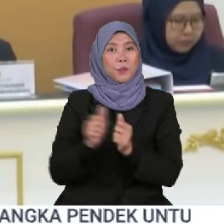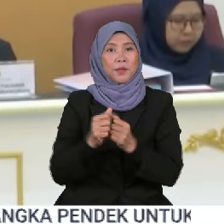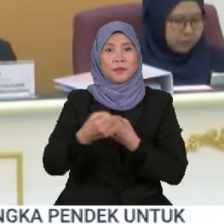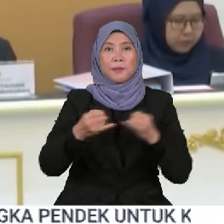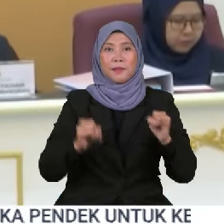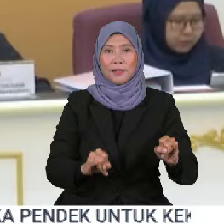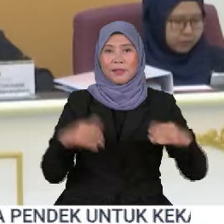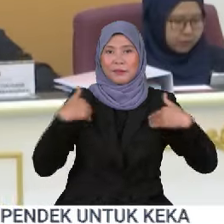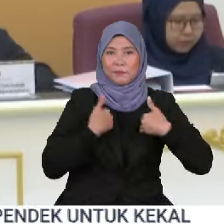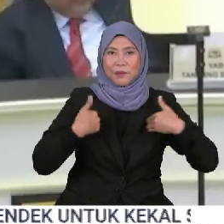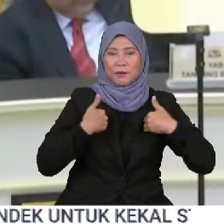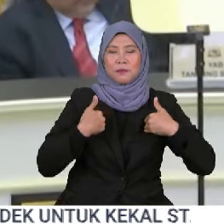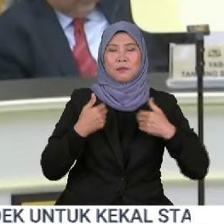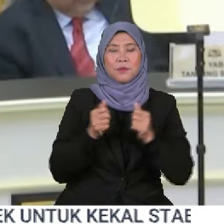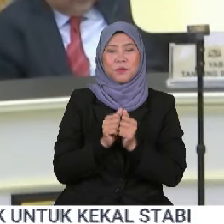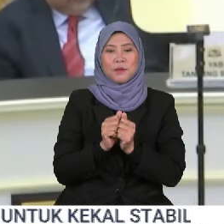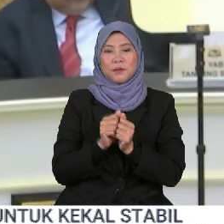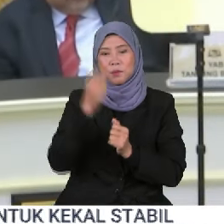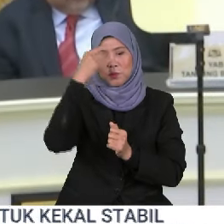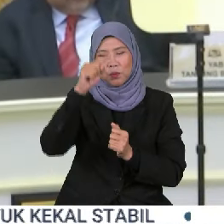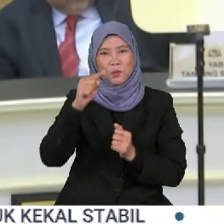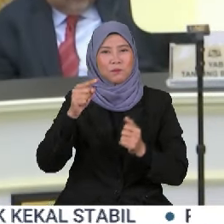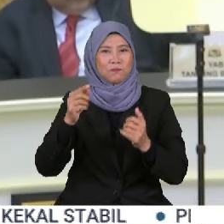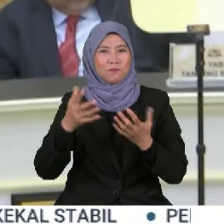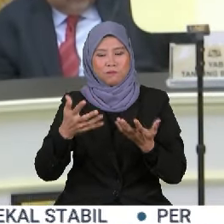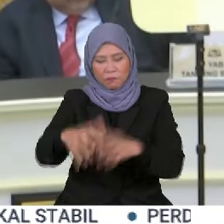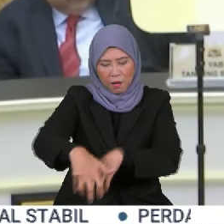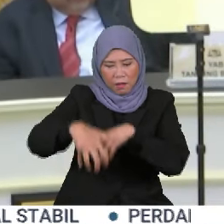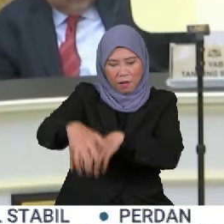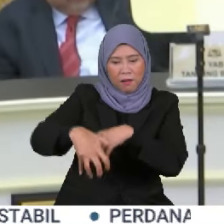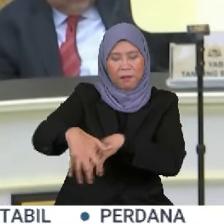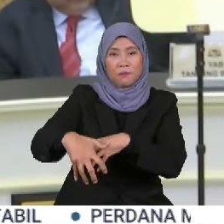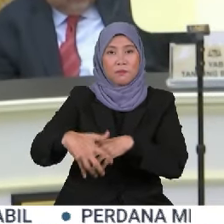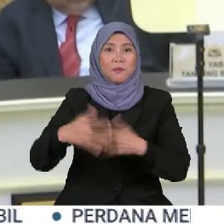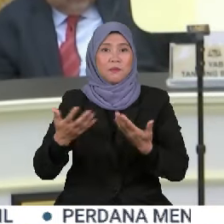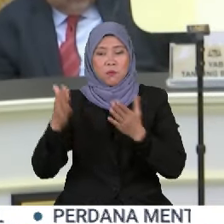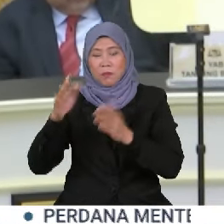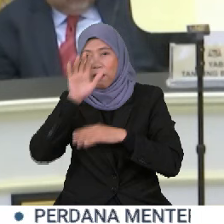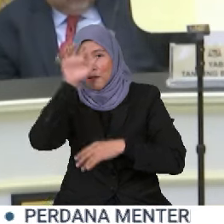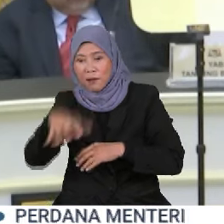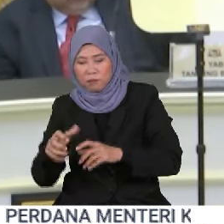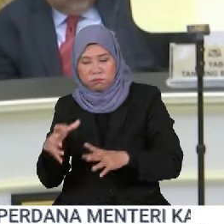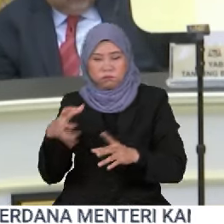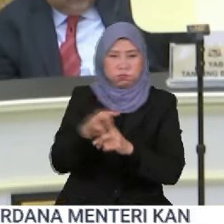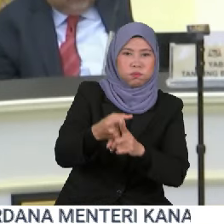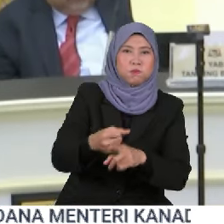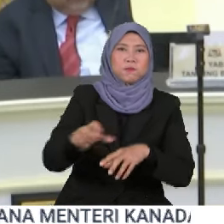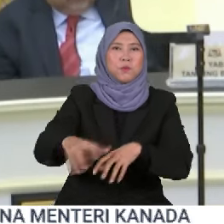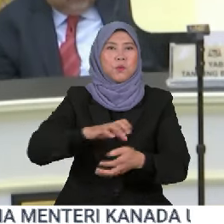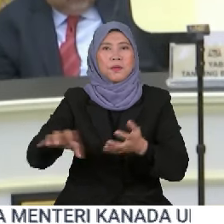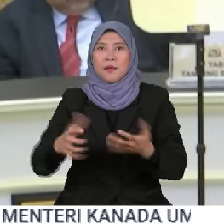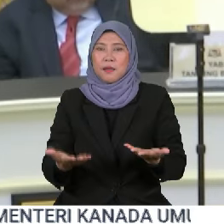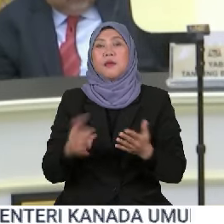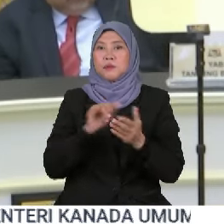melaksanakan program basmi musuh tanaman melibatkan kos berjumlah satu perpuluhan 9 juta Ringgit bagi